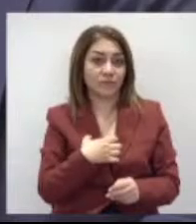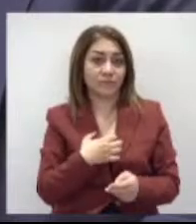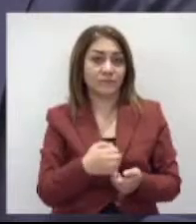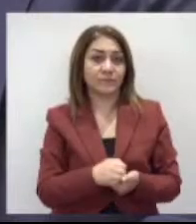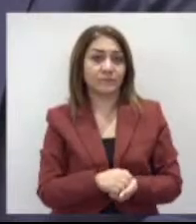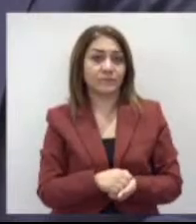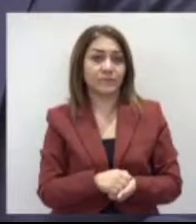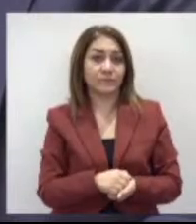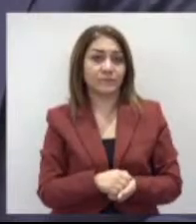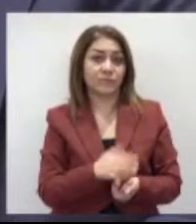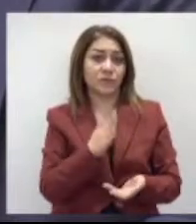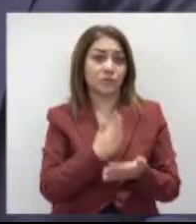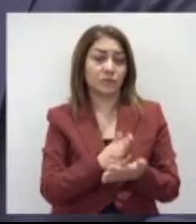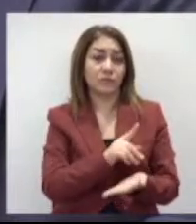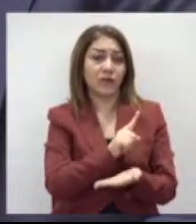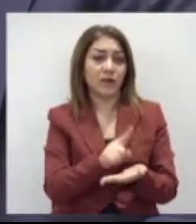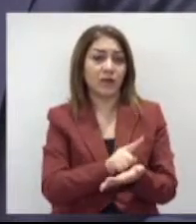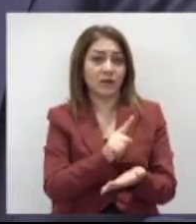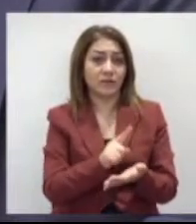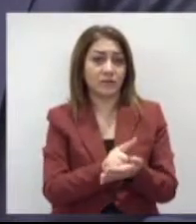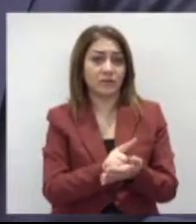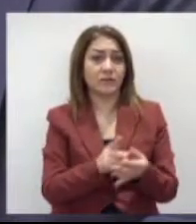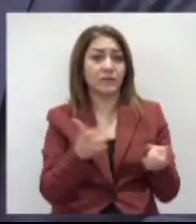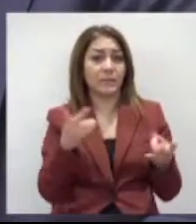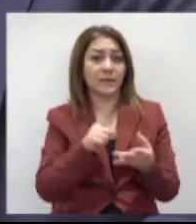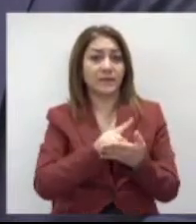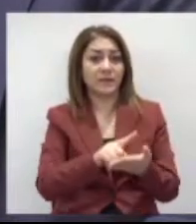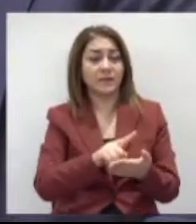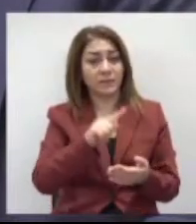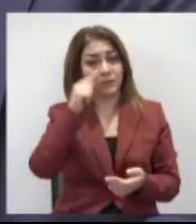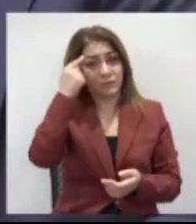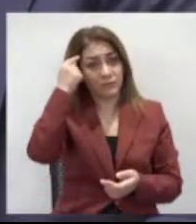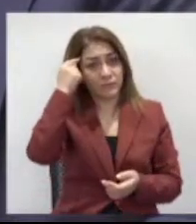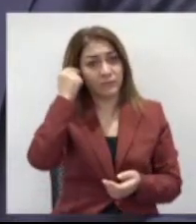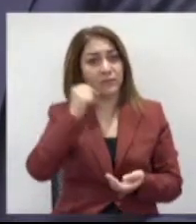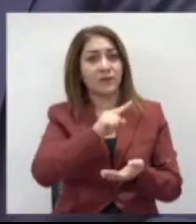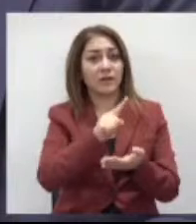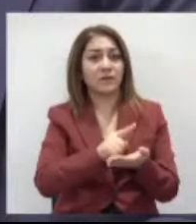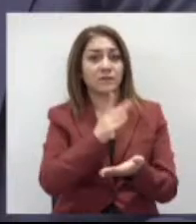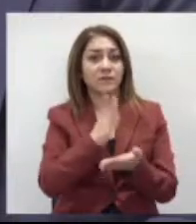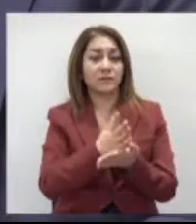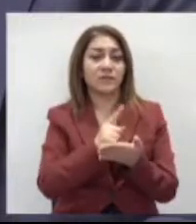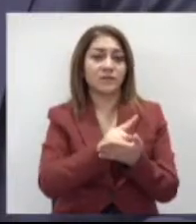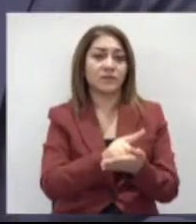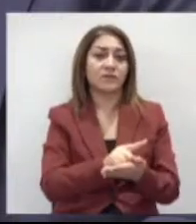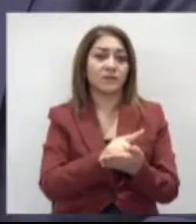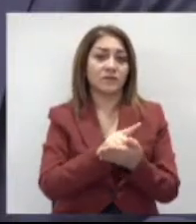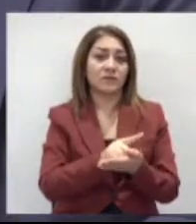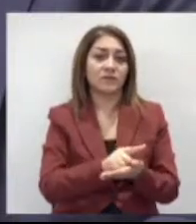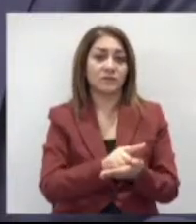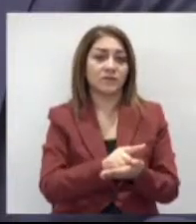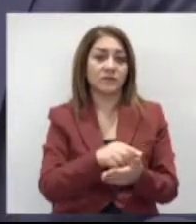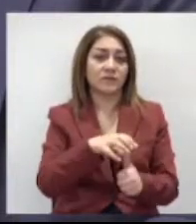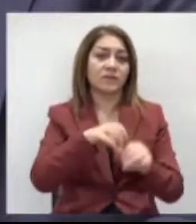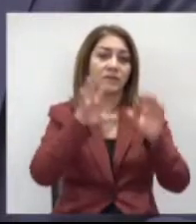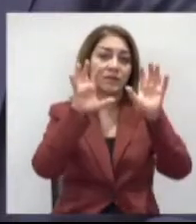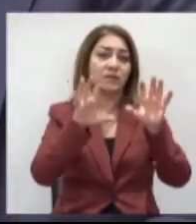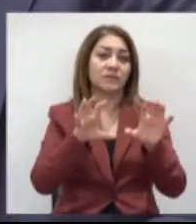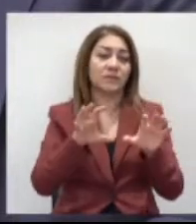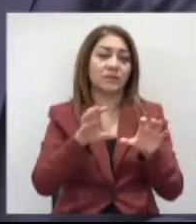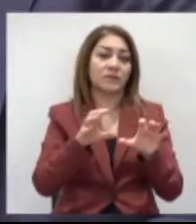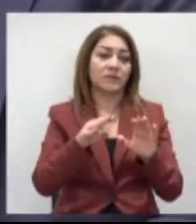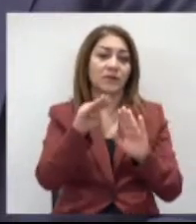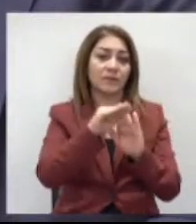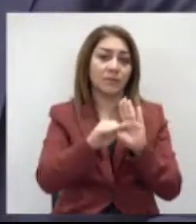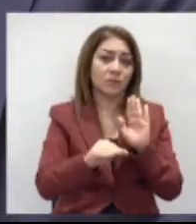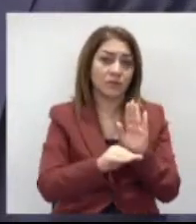ունեմ օրինակ հարցեր, որոնք կարծում եմ պետք է ներառվեն, բայց մտգտնում եմ օրինակ հարցեր կամ որ կներառվեն համանրական կարգի իմունքներում, հարցեր կամ որ